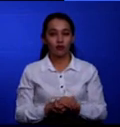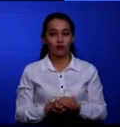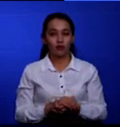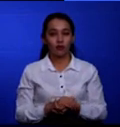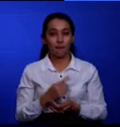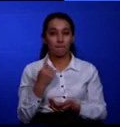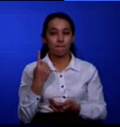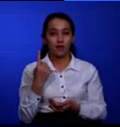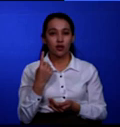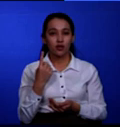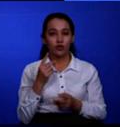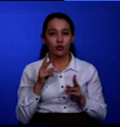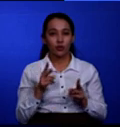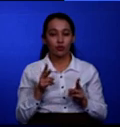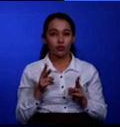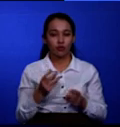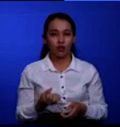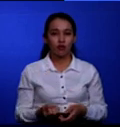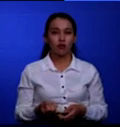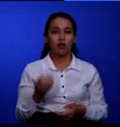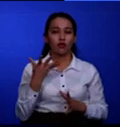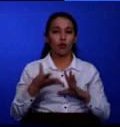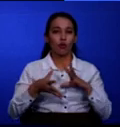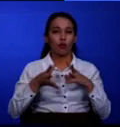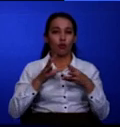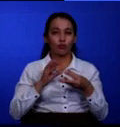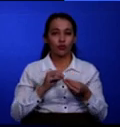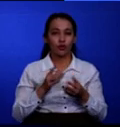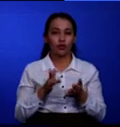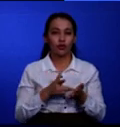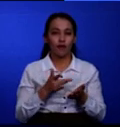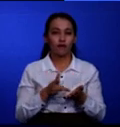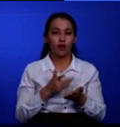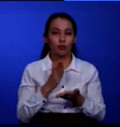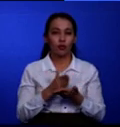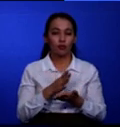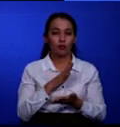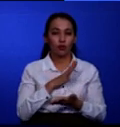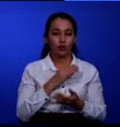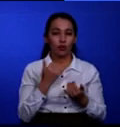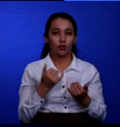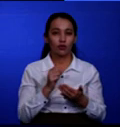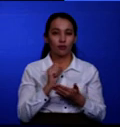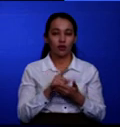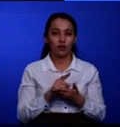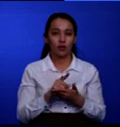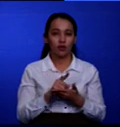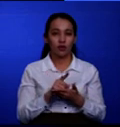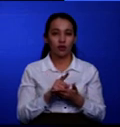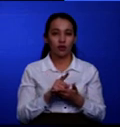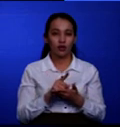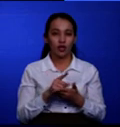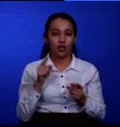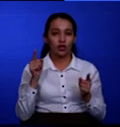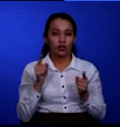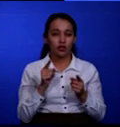Dastlab o'qituvchida nechta daftar bo'lgan? Demak, bu masalani albatta berilishini